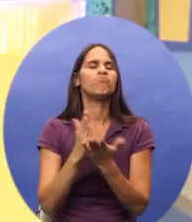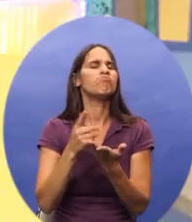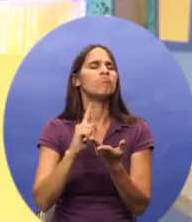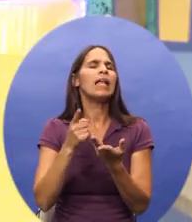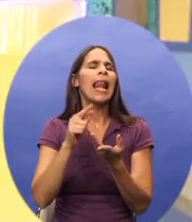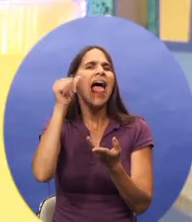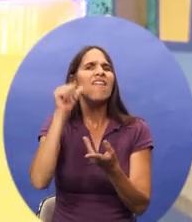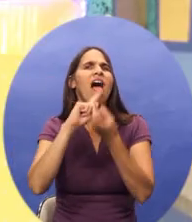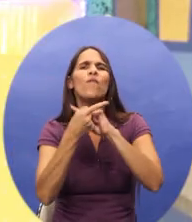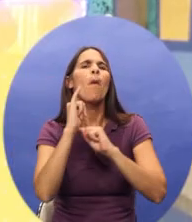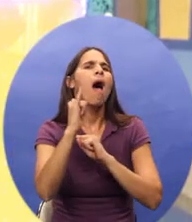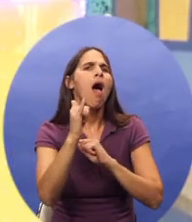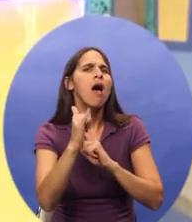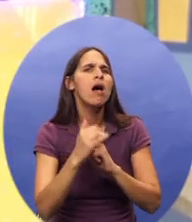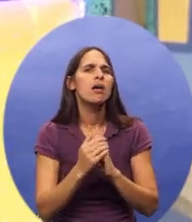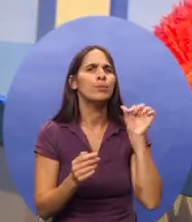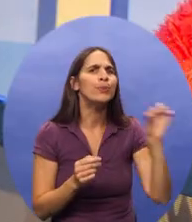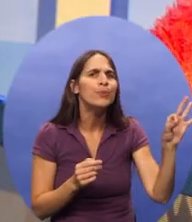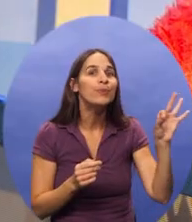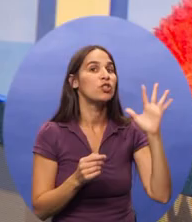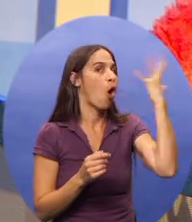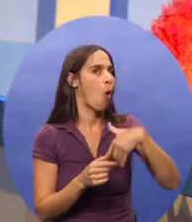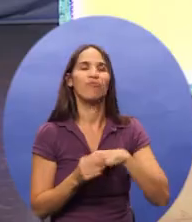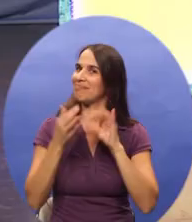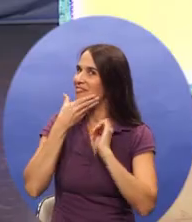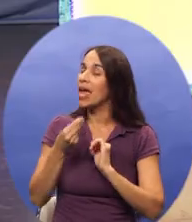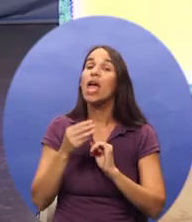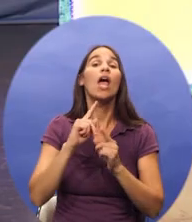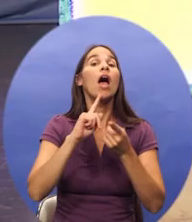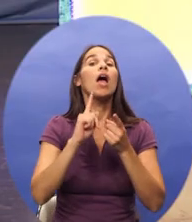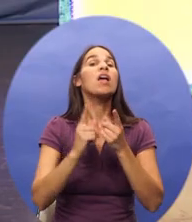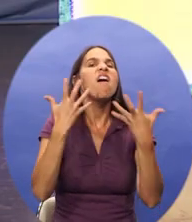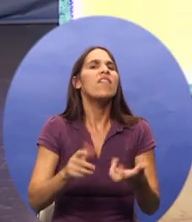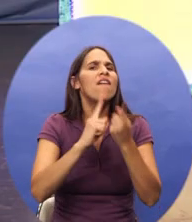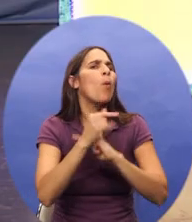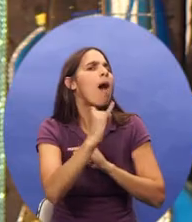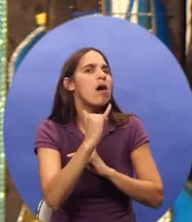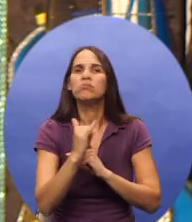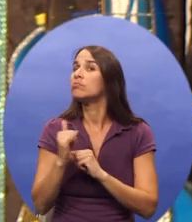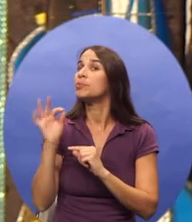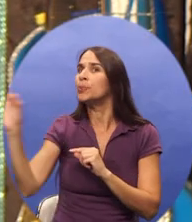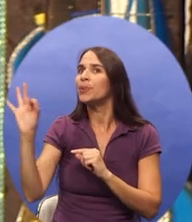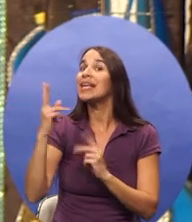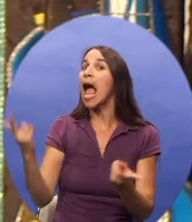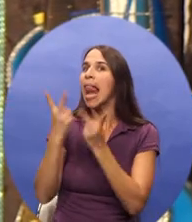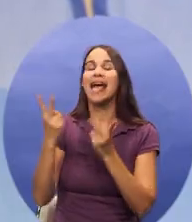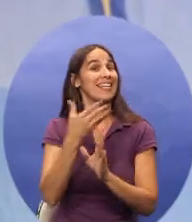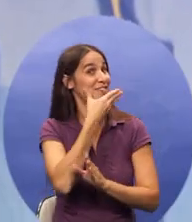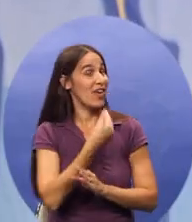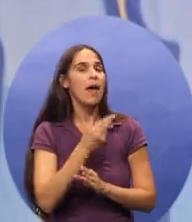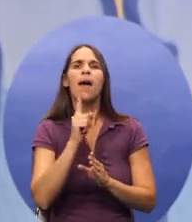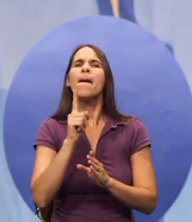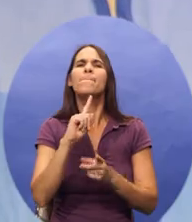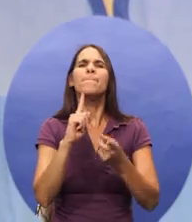מה ההפך מלבן? שחור. יפה. מה ההפך מכבד? קל.